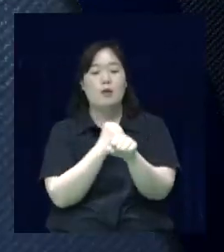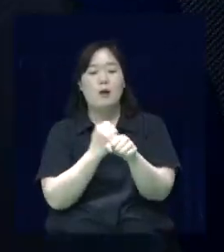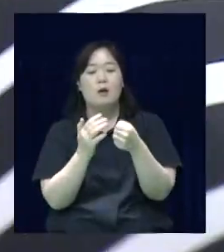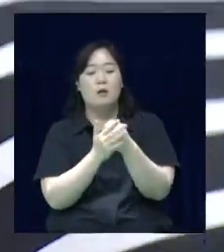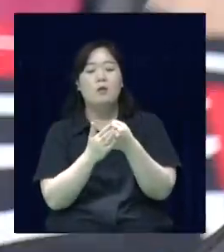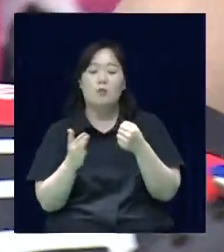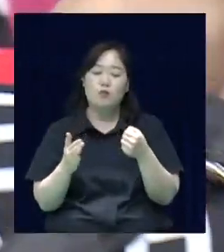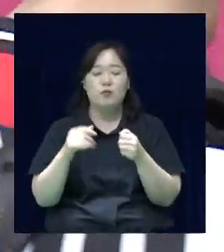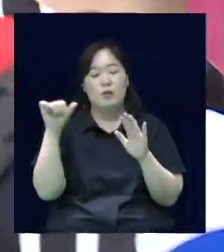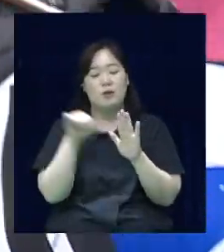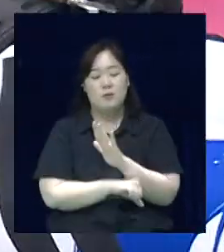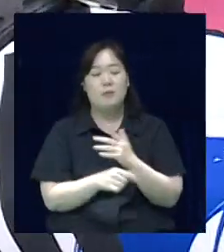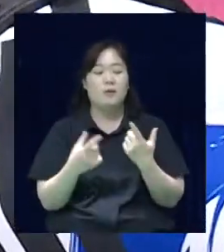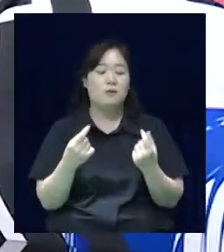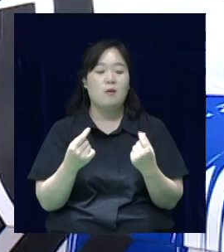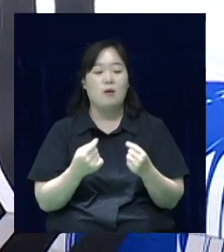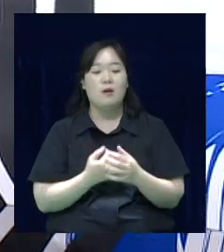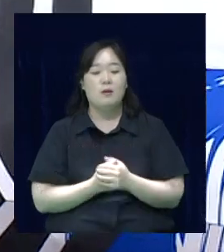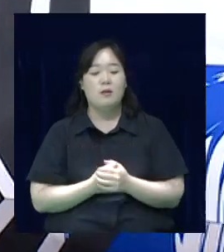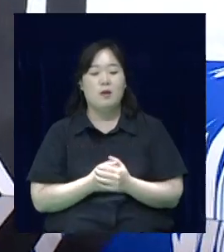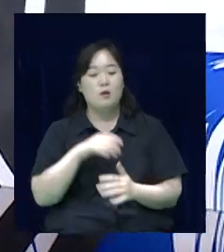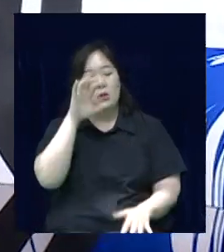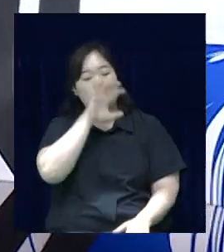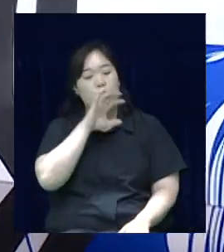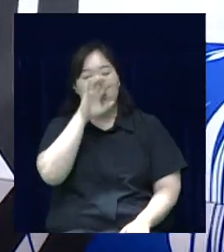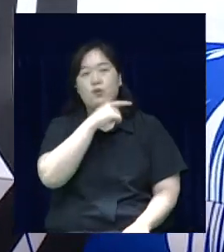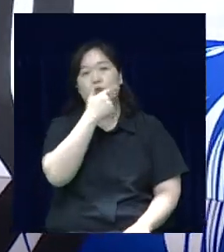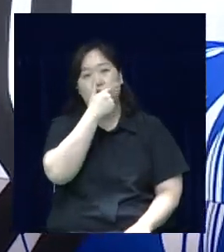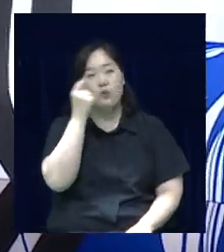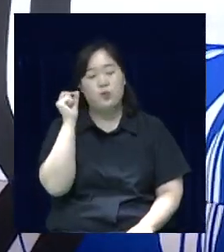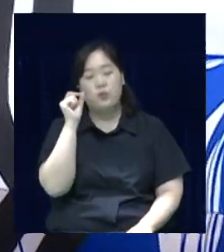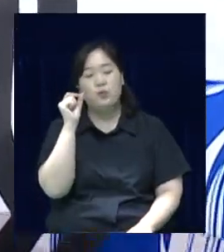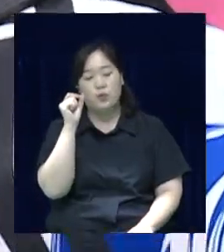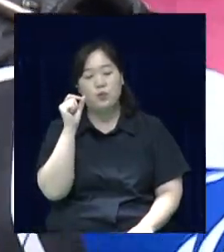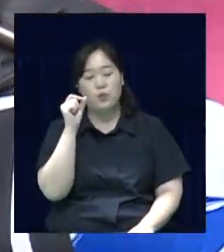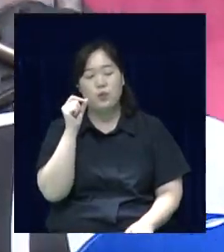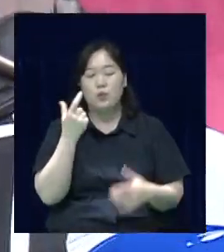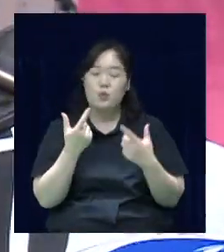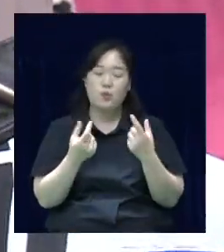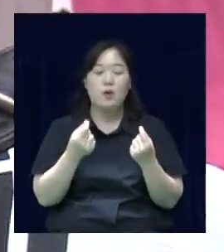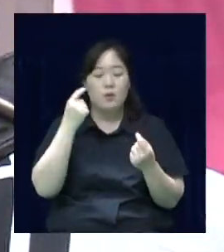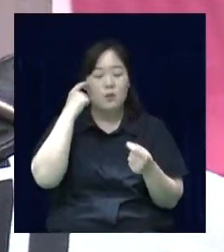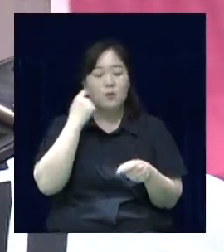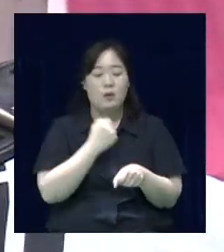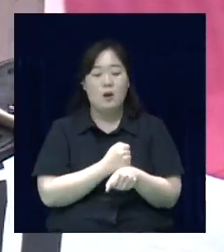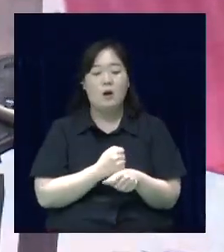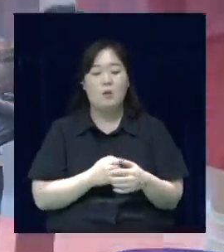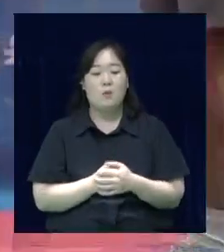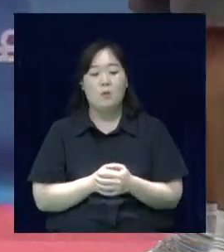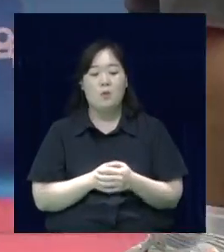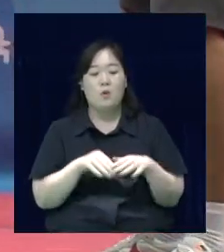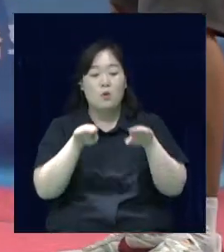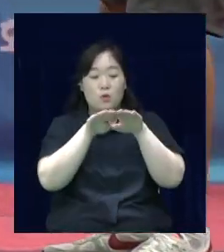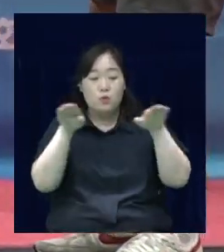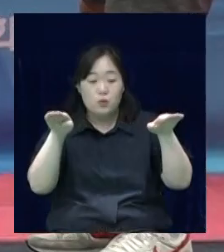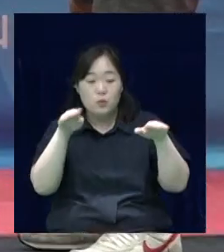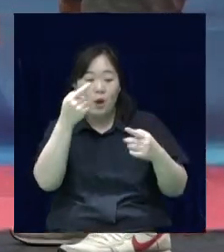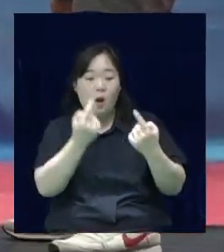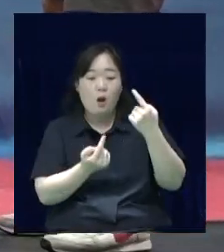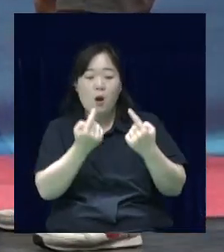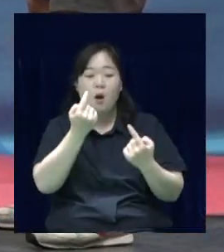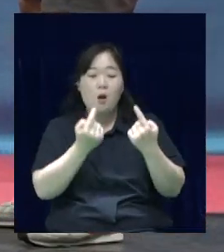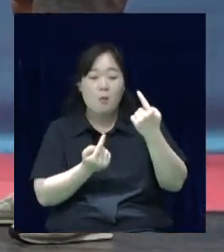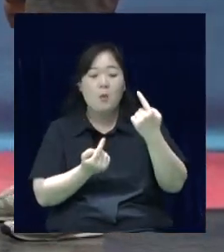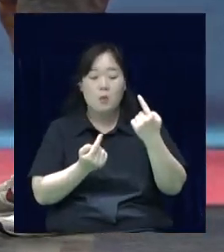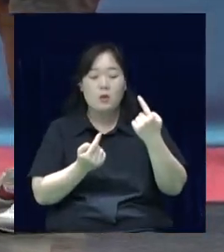그 훈련 기간에 대한 부분이 좀 네. 작용하지 않았나 이렇게 생각되어집니다. 확실히 뭐 수평 이런 부분을 떠나서 현재 상태에서는